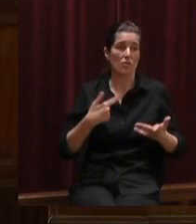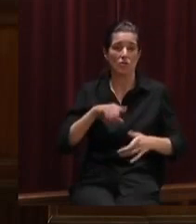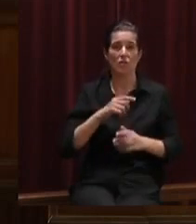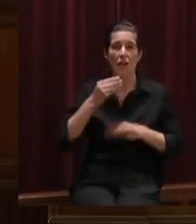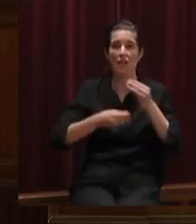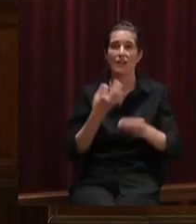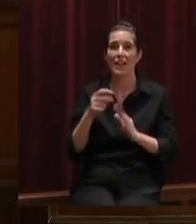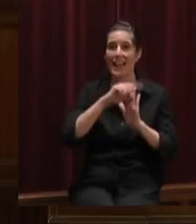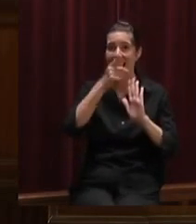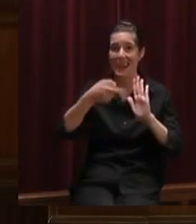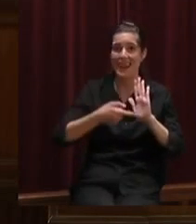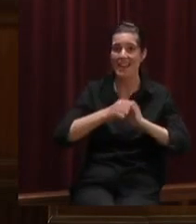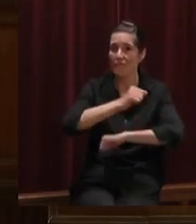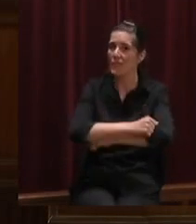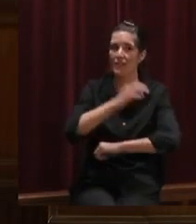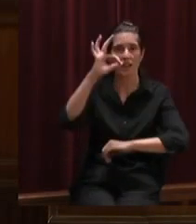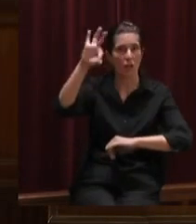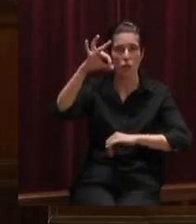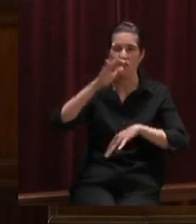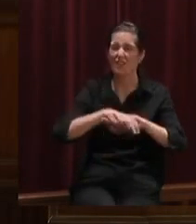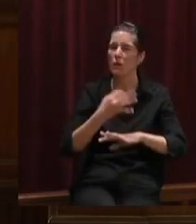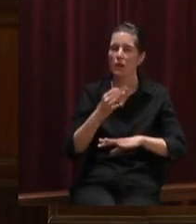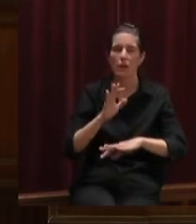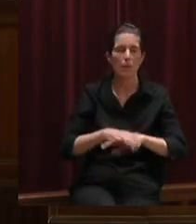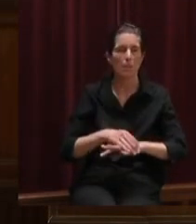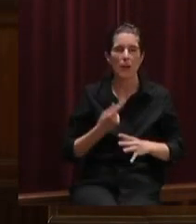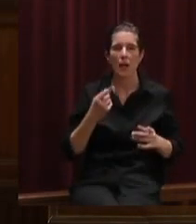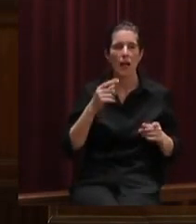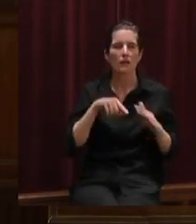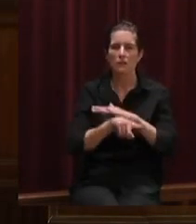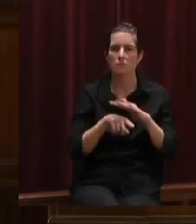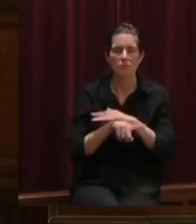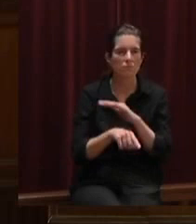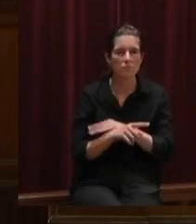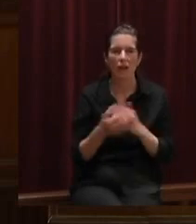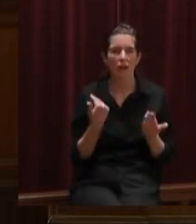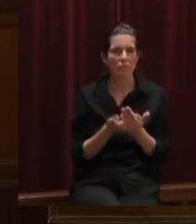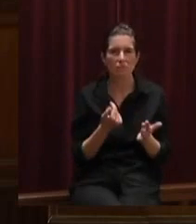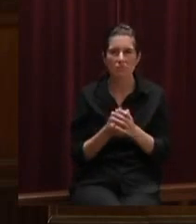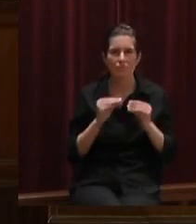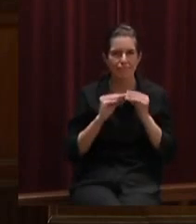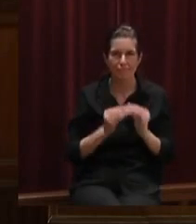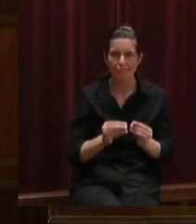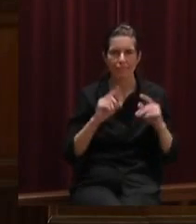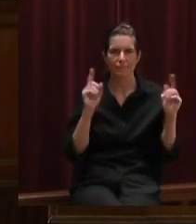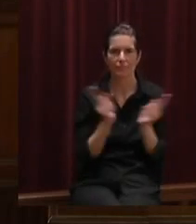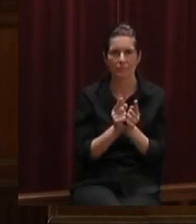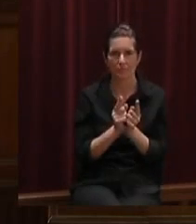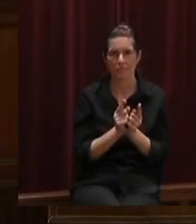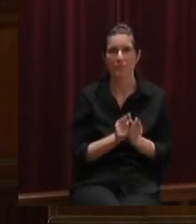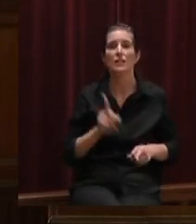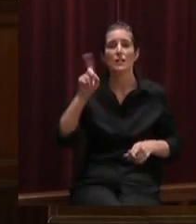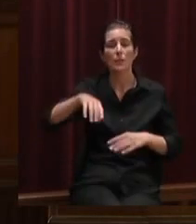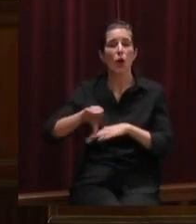una llei de finestreta única que simplifiqui tràmits i escurci terminis. Per això crearem un Consell obert que haurà d'assegurar la